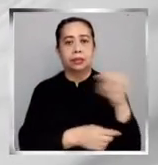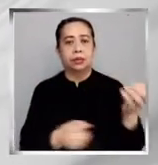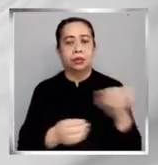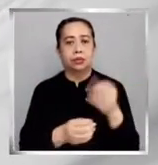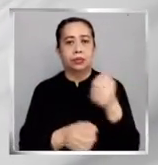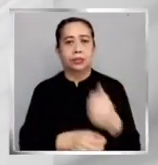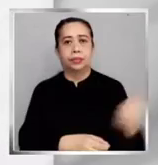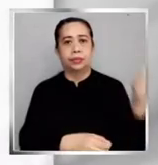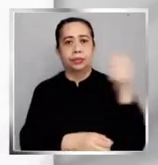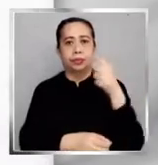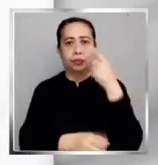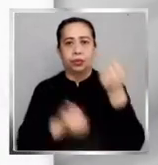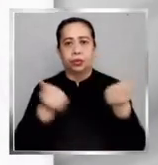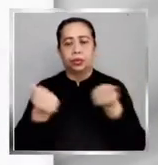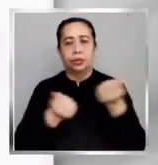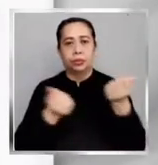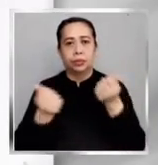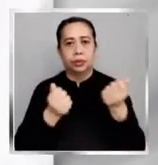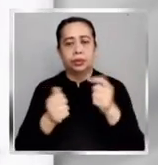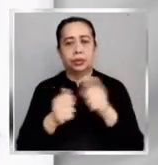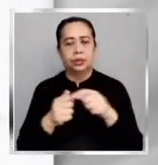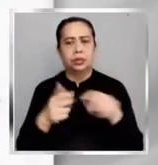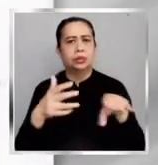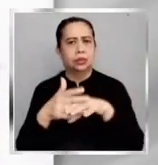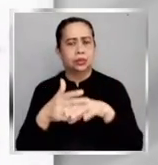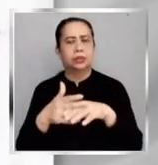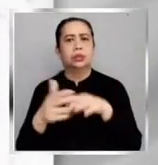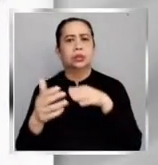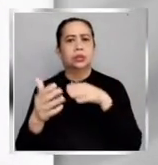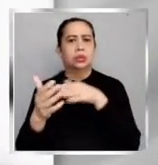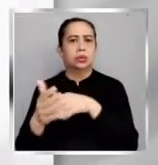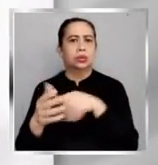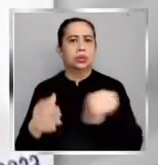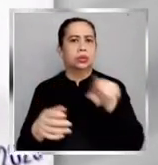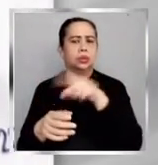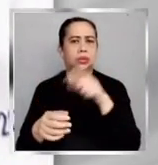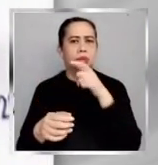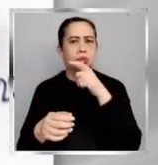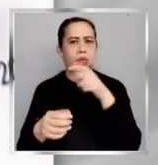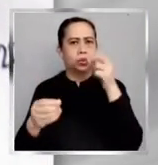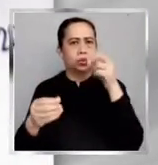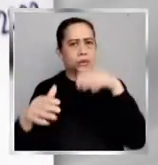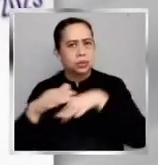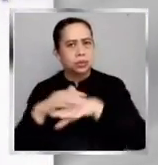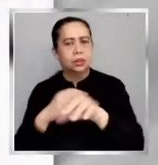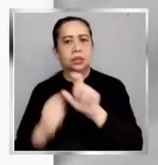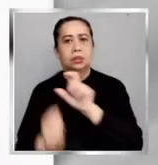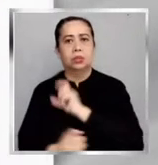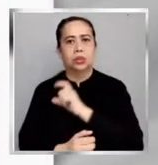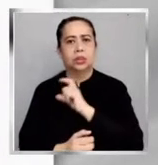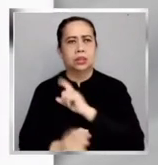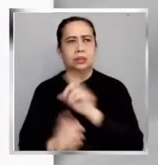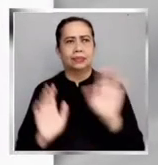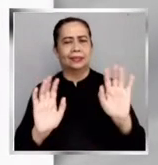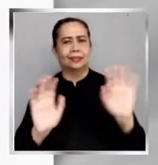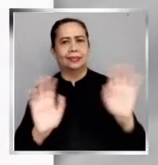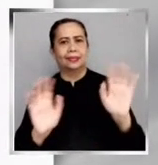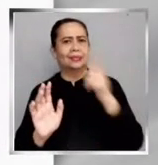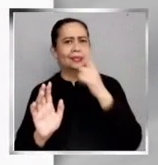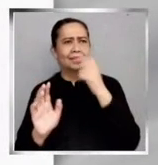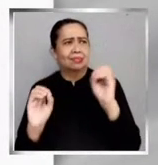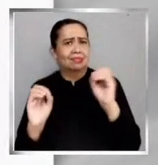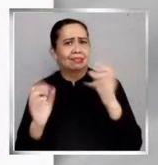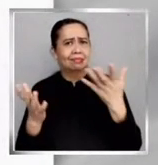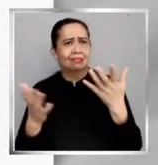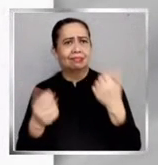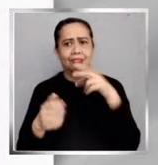for Administration na magsampa ng reklamo laban sa mga nang-raid na pulis. Pero tinanggihan nila ito dahil wala naman daw silang